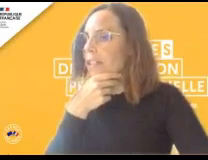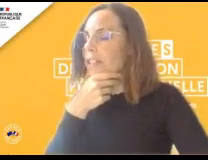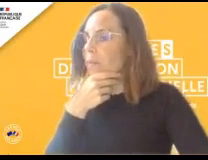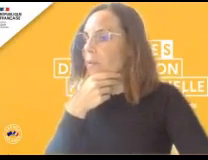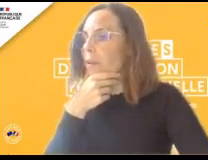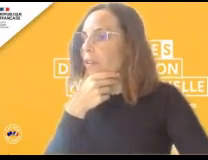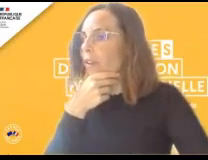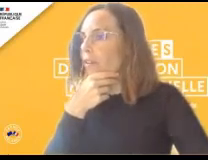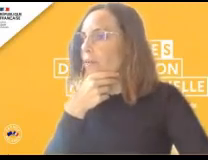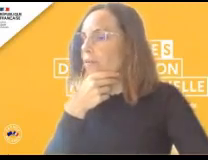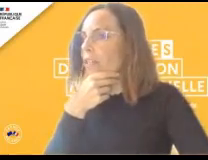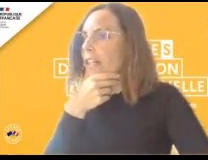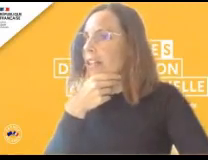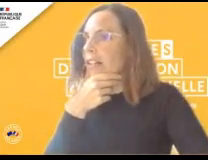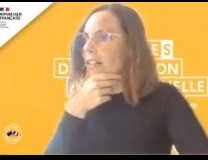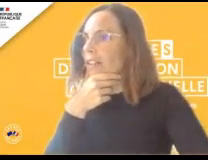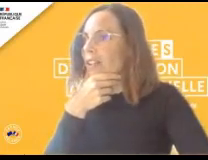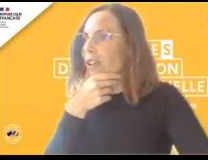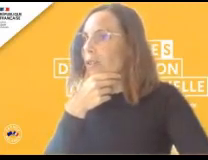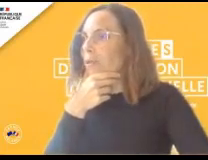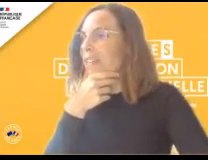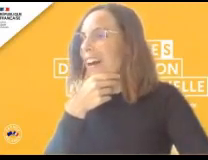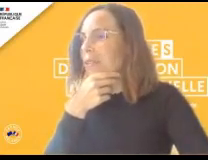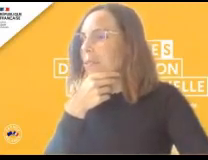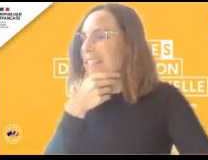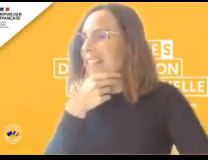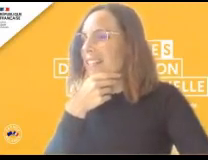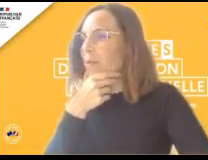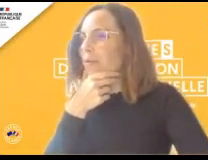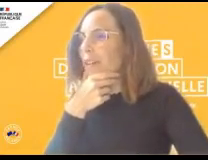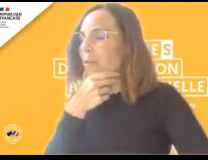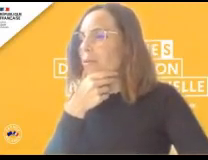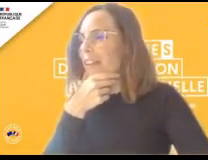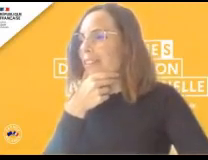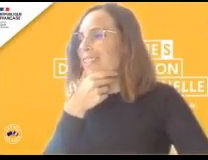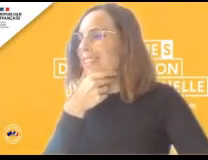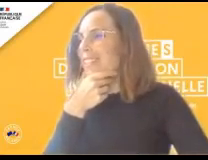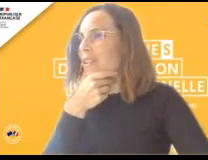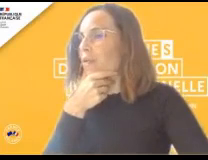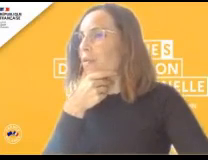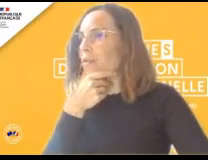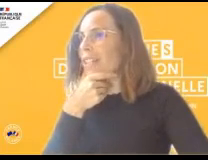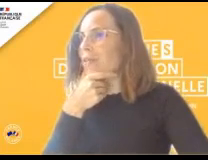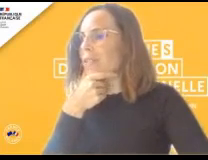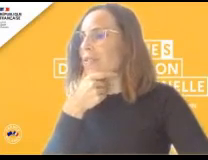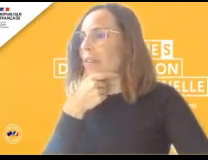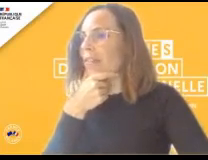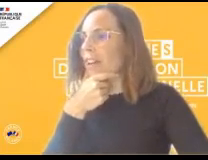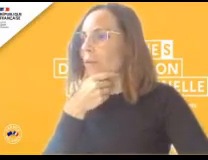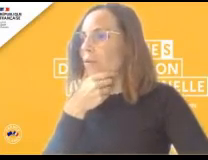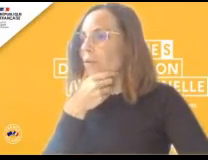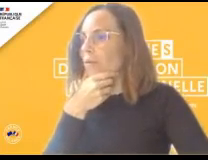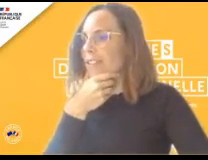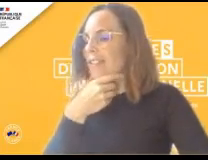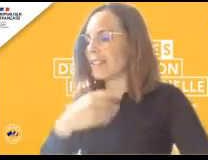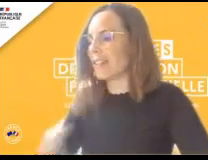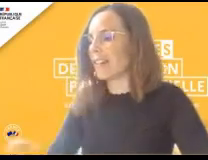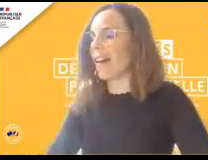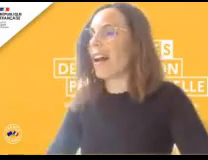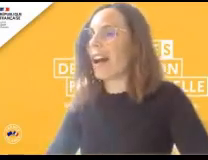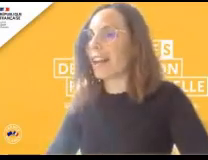numéro unique pour prendre un rendez-vous. Donc, c'est gratuit et ça peut vraiment vous servir si vous vous questionnez sur la VAE